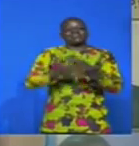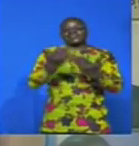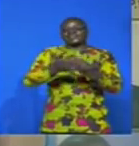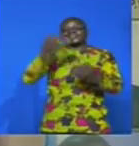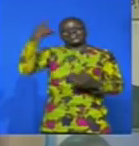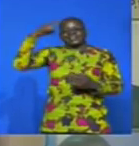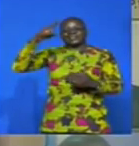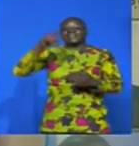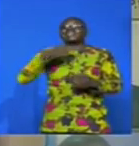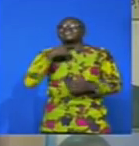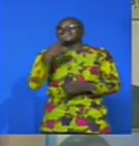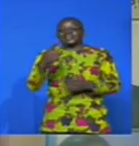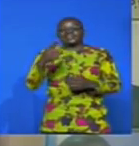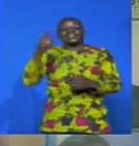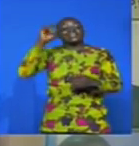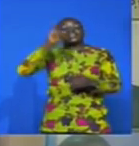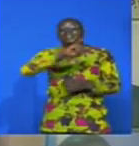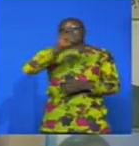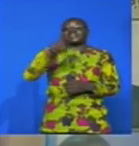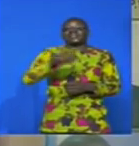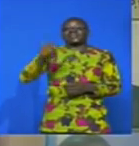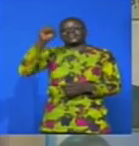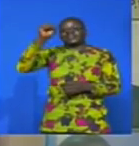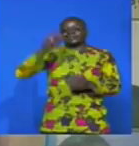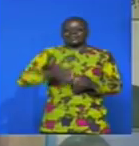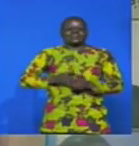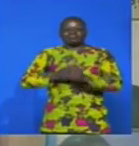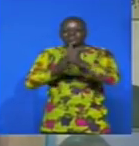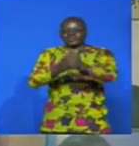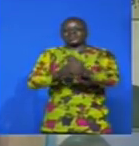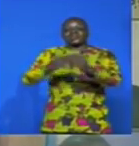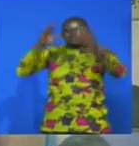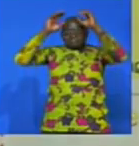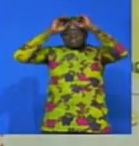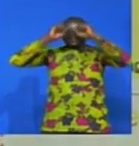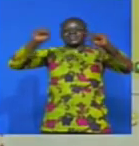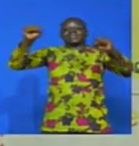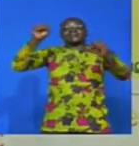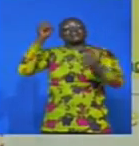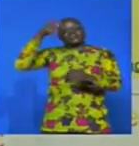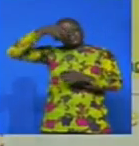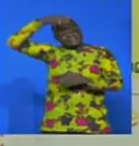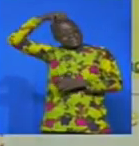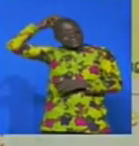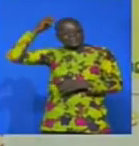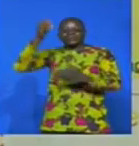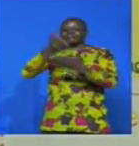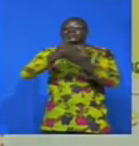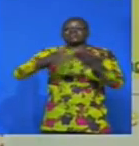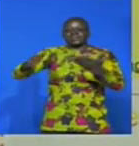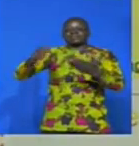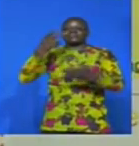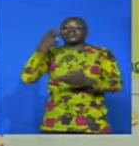pays, Zéphirin Diablé a été reconduit à la tête du parti de Lyon et ce parti, remarque